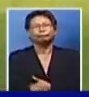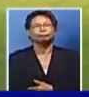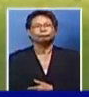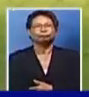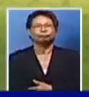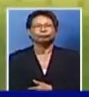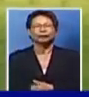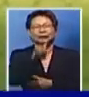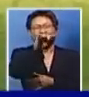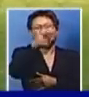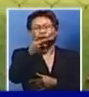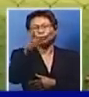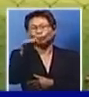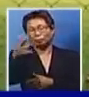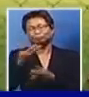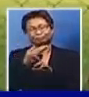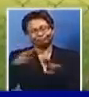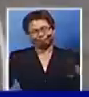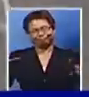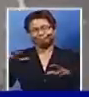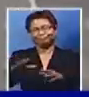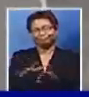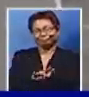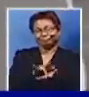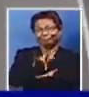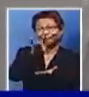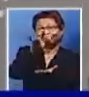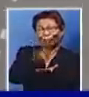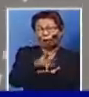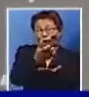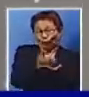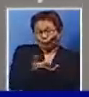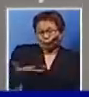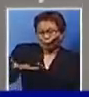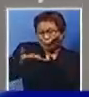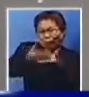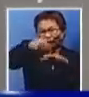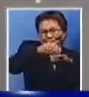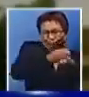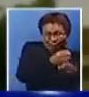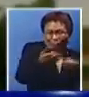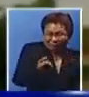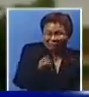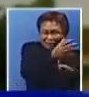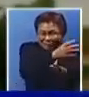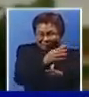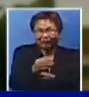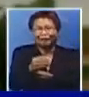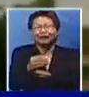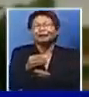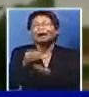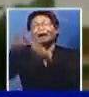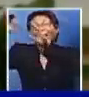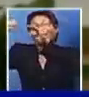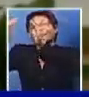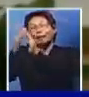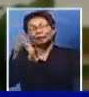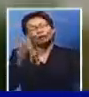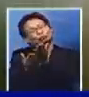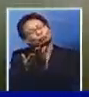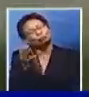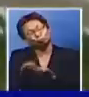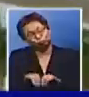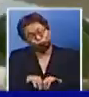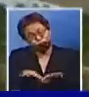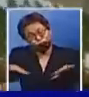Generasi muda Tanjung Malim pula bersedia untuk merebut peluang ekonomi yang ditawarkan bukan hanya dalam bidang automotif. Mereka juga berharap bandar itu akan terus